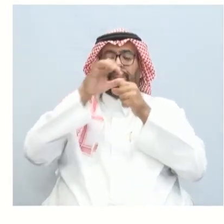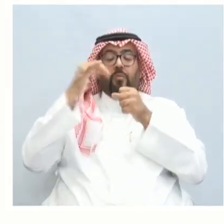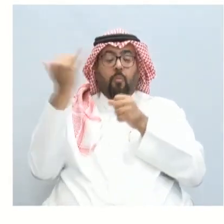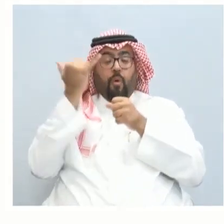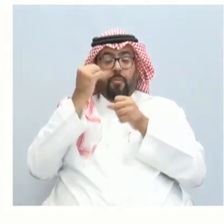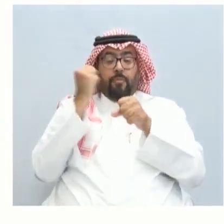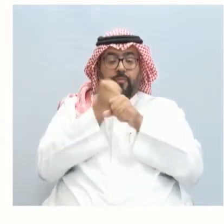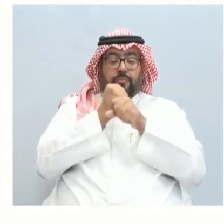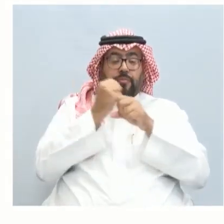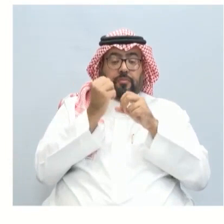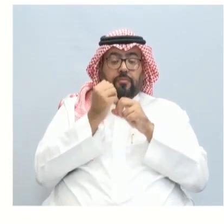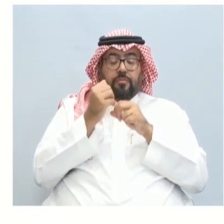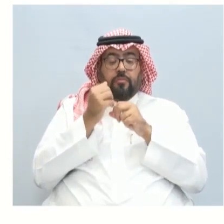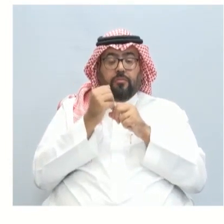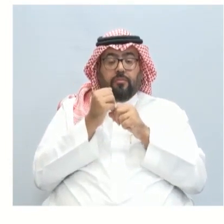عمل